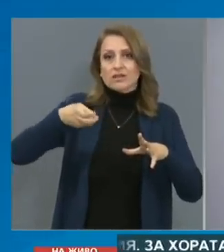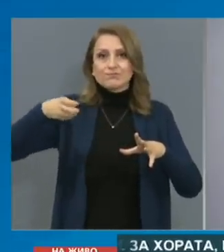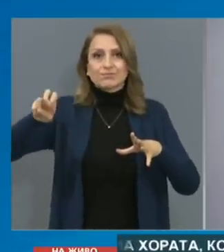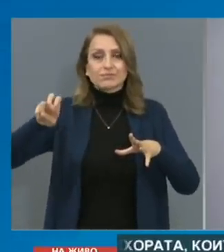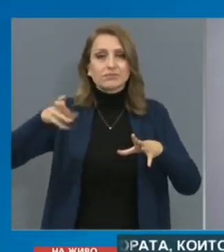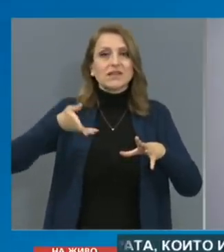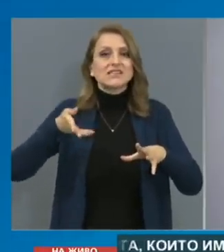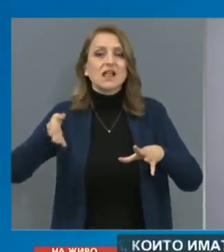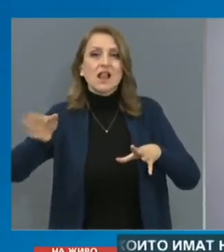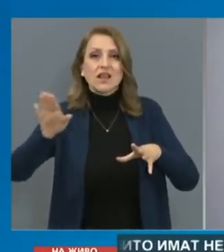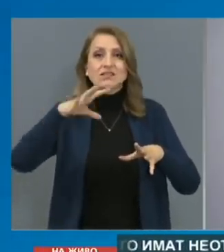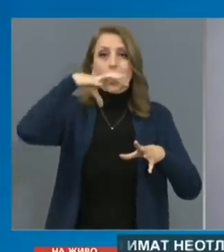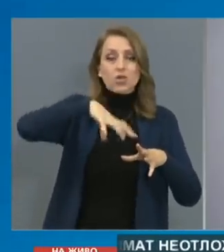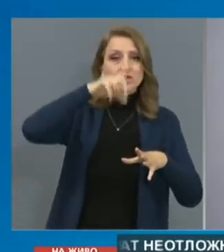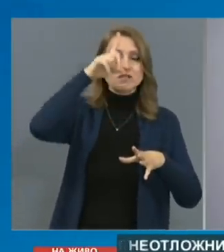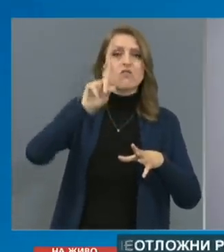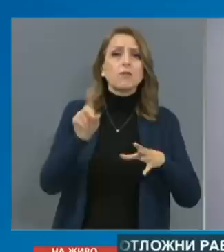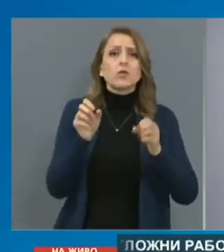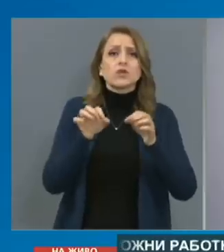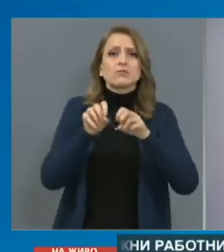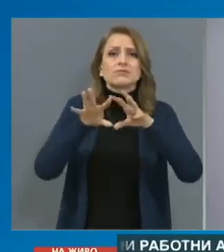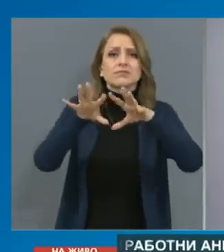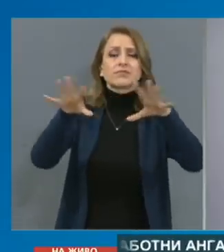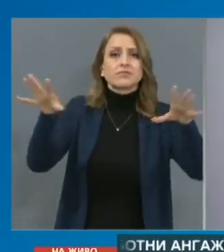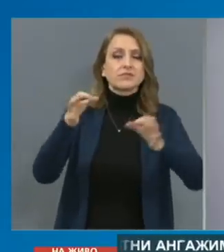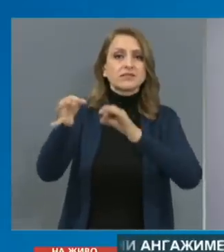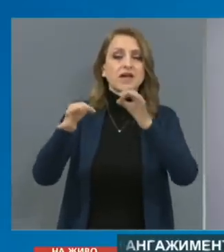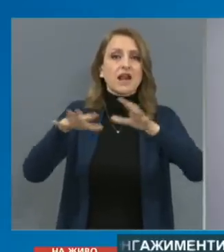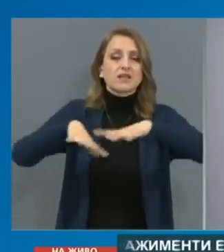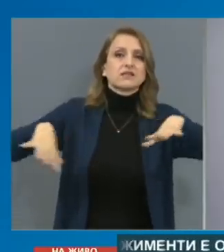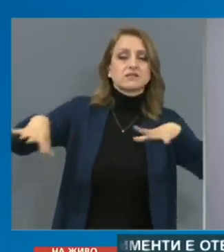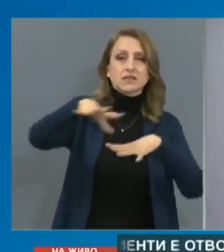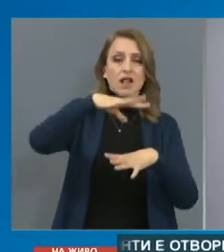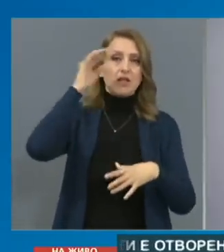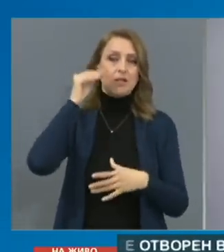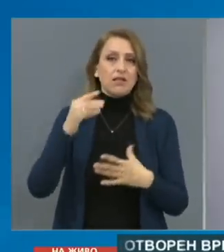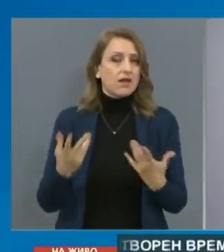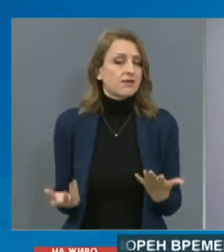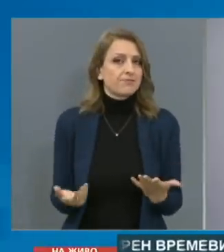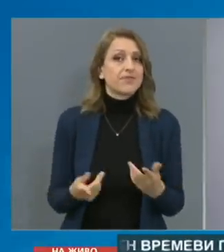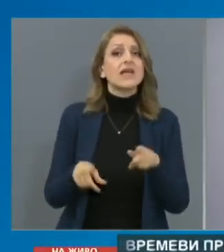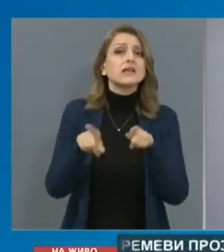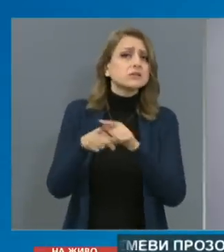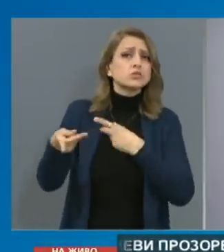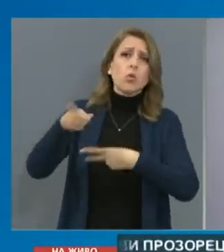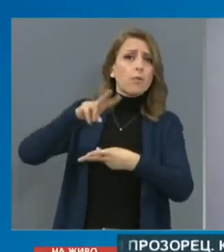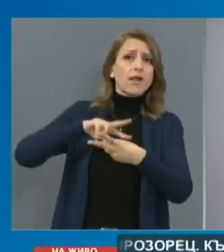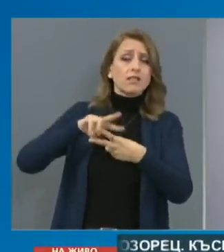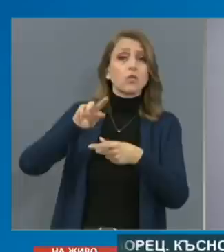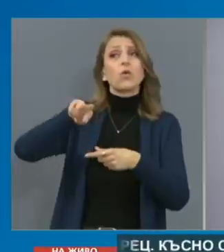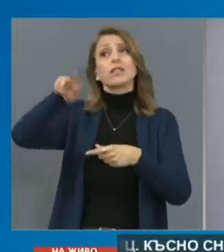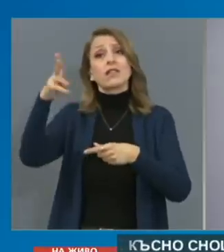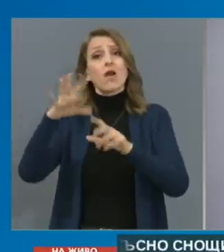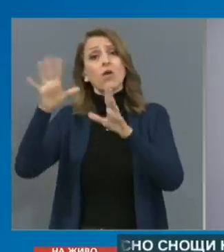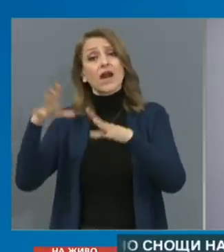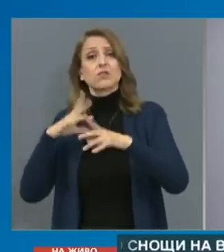София, могаше да се разнесе заразата. Както и обратния случай също не е изключен да донесат в